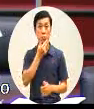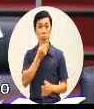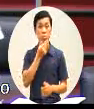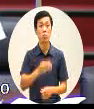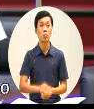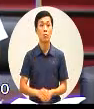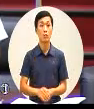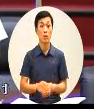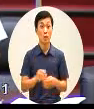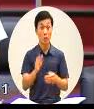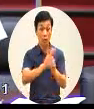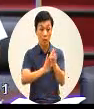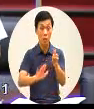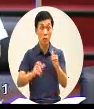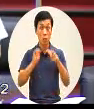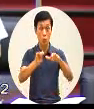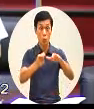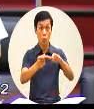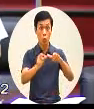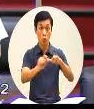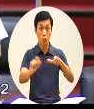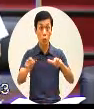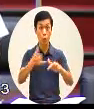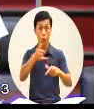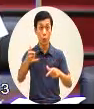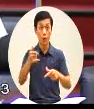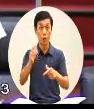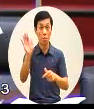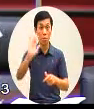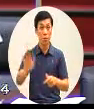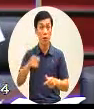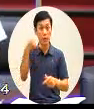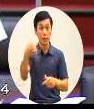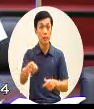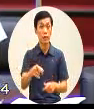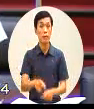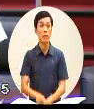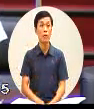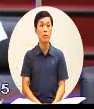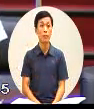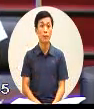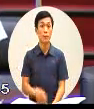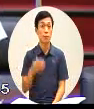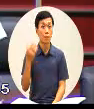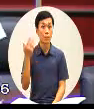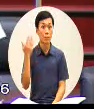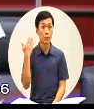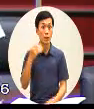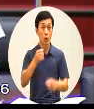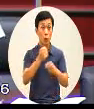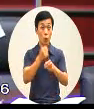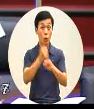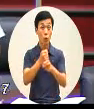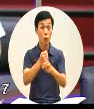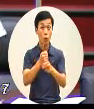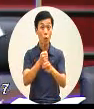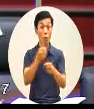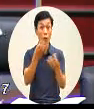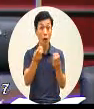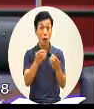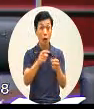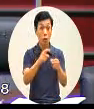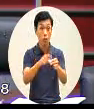整个公务人员的形象啦。哦，啊后来开下贵文，无领无上班领薪水，啊